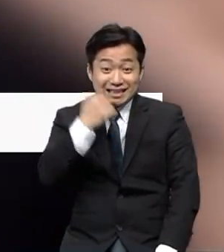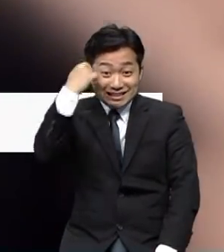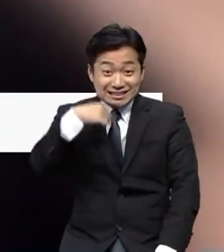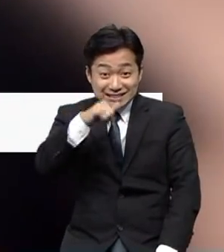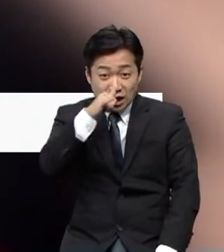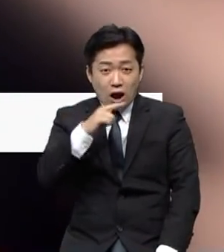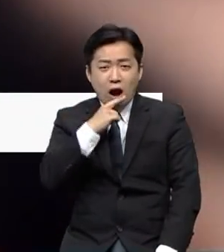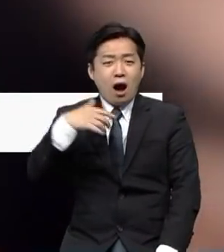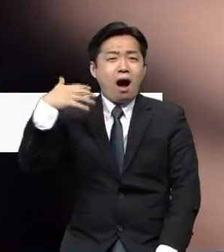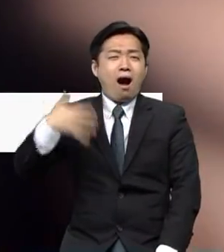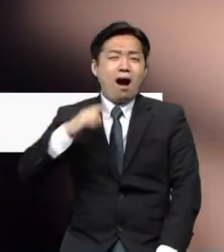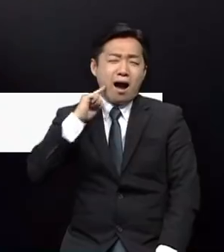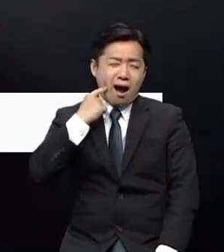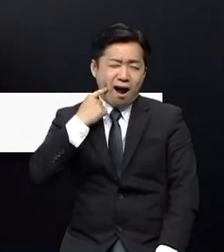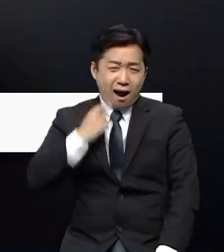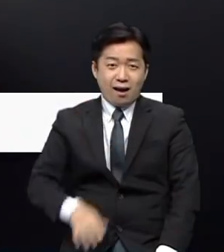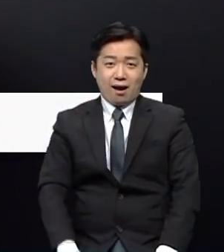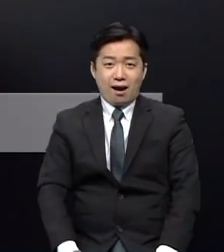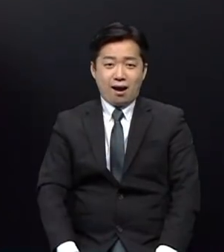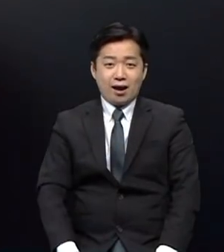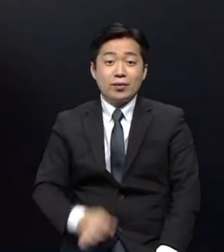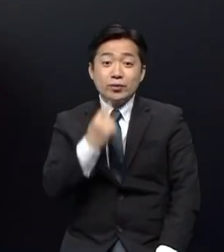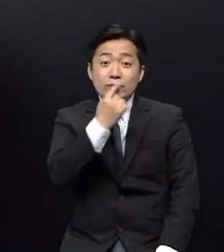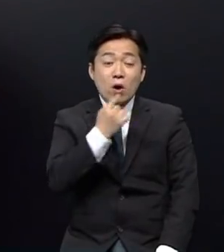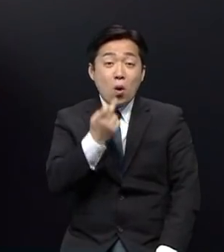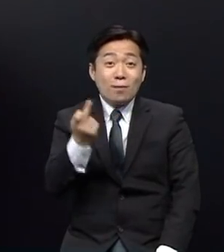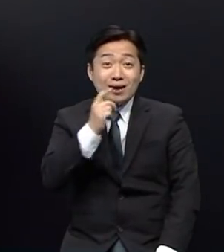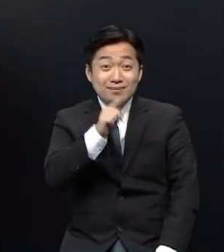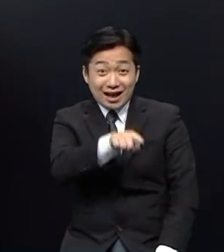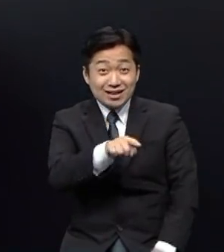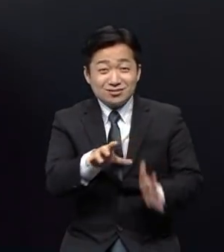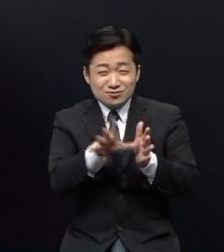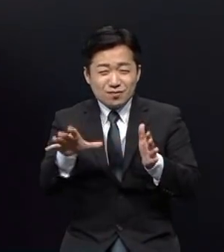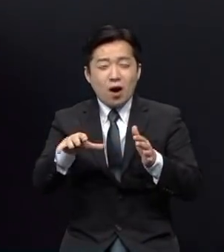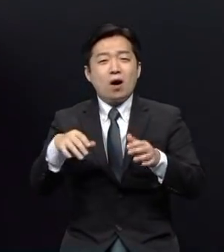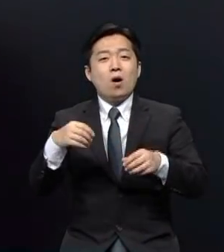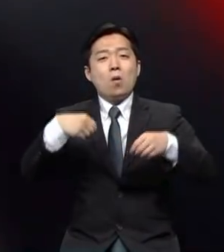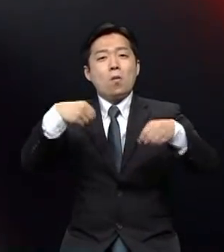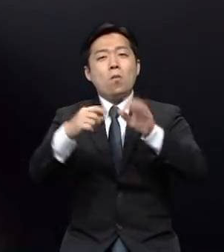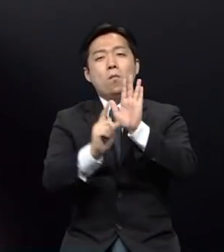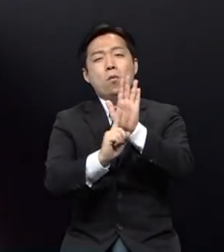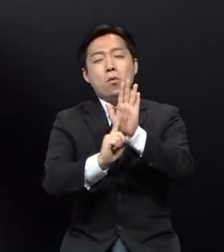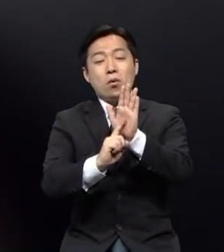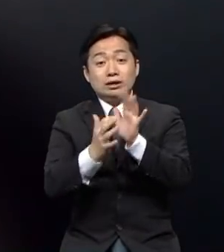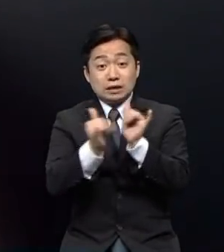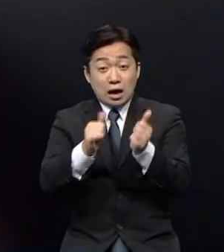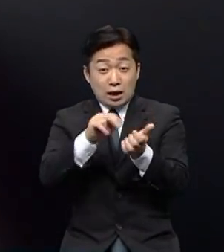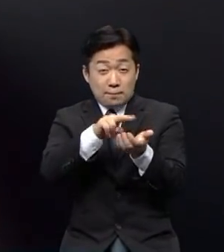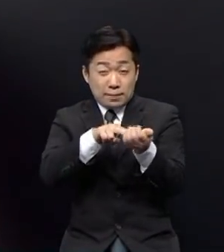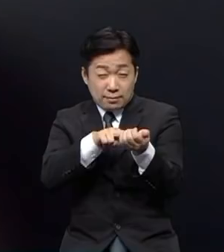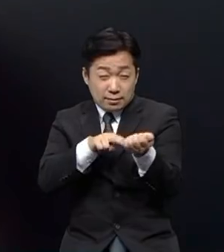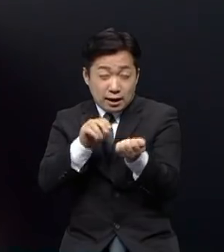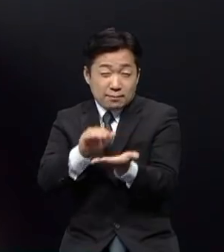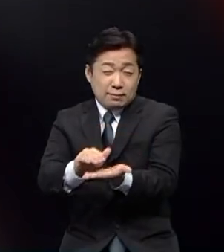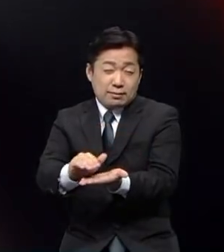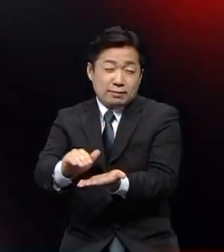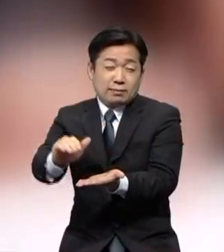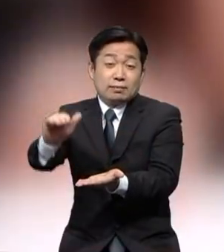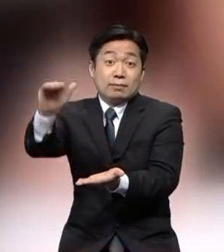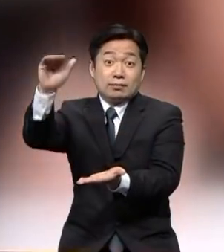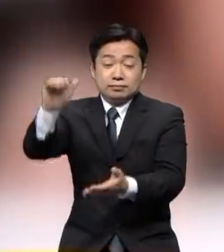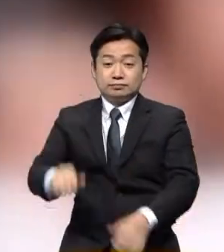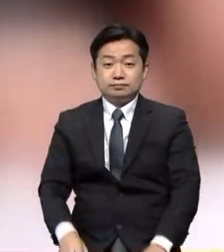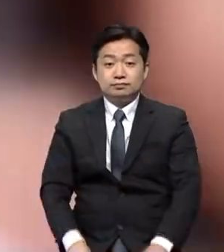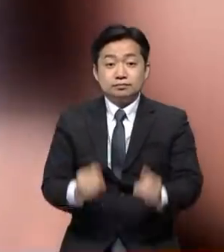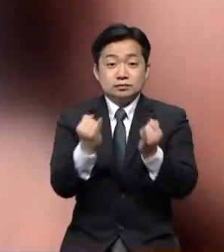有没有有点像那种枸杞红的感觉? Oh my gosh. 립스틱 오빠로 불리는 유명 쇼핑 호스트의 이 말에 판매량은 순식간에 올라갑니다.